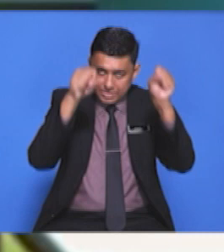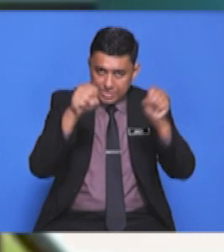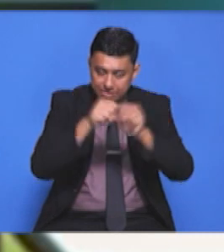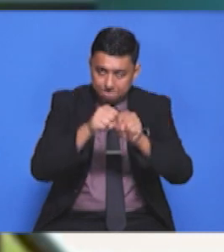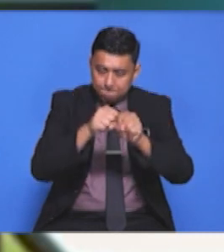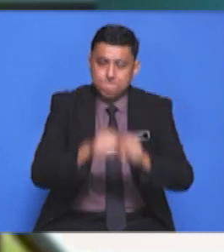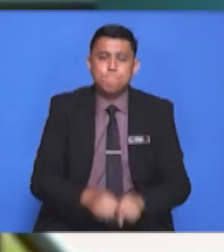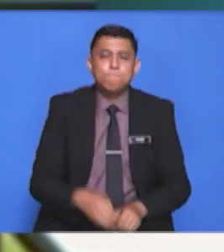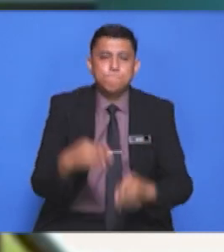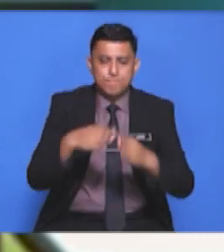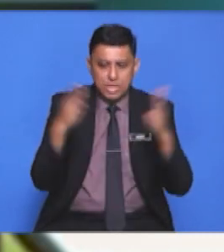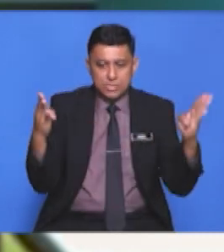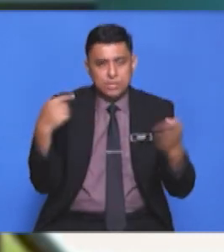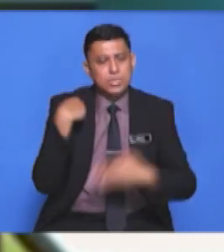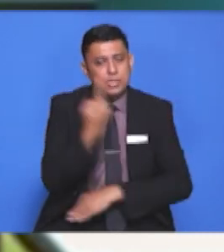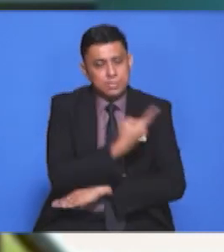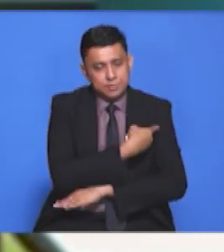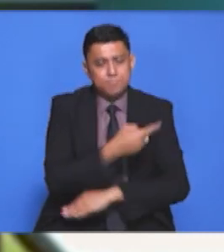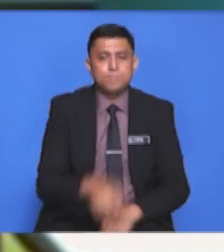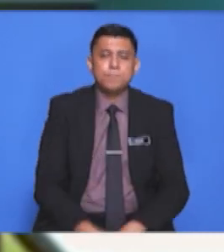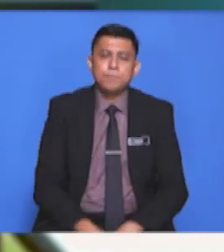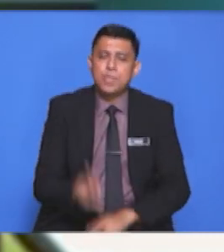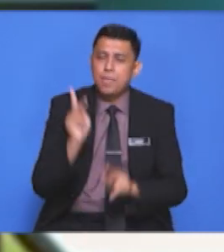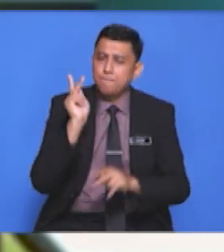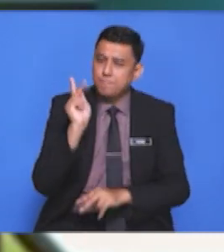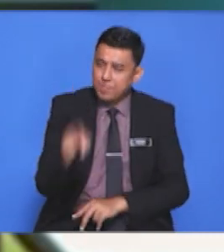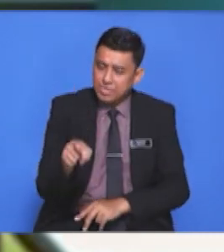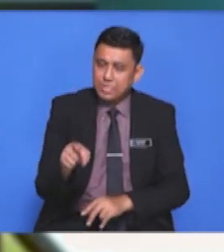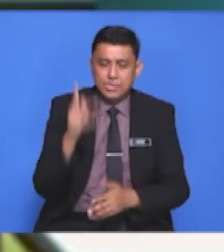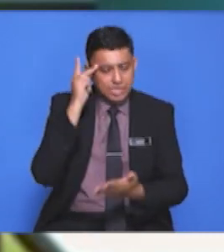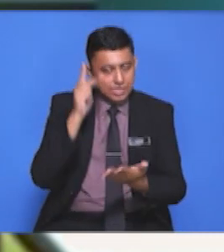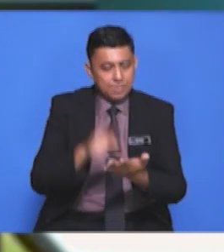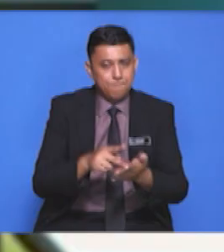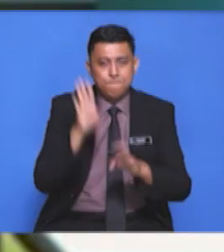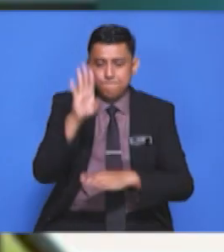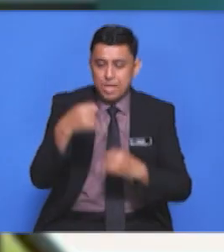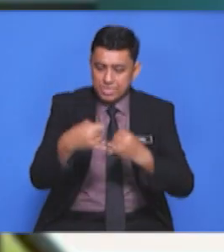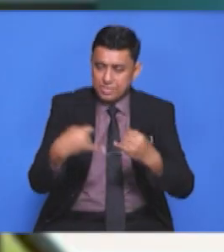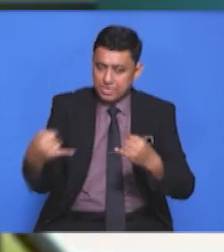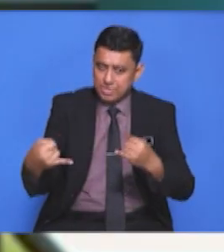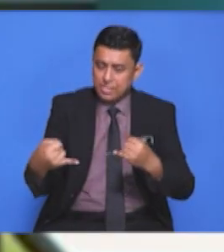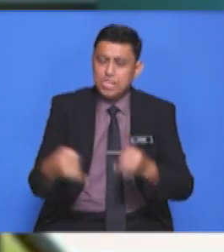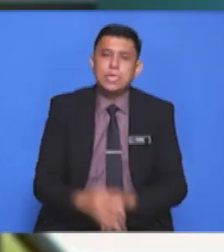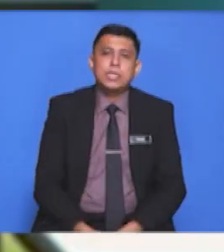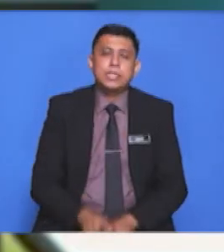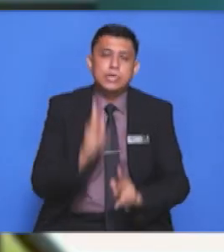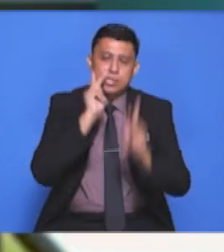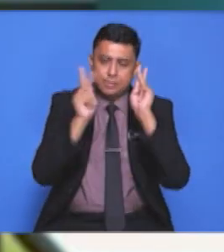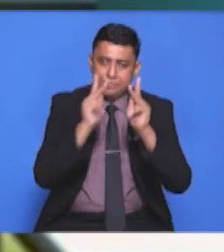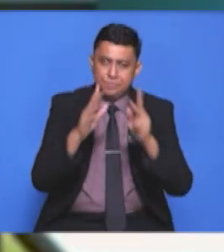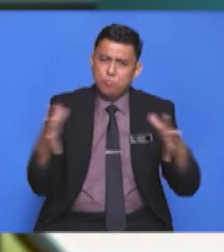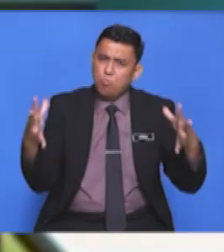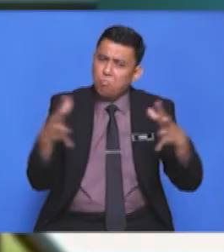kita oleh itu kita perlu kenal dengan empat jenis kartu ini untuk